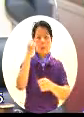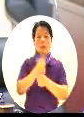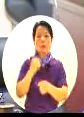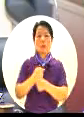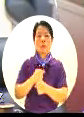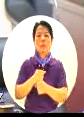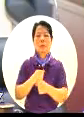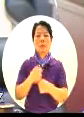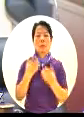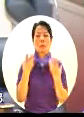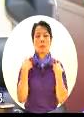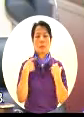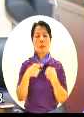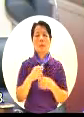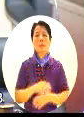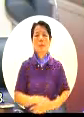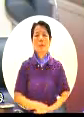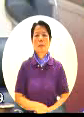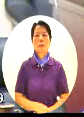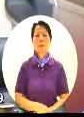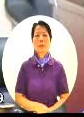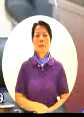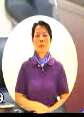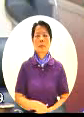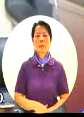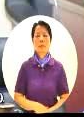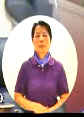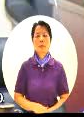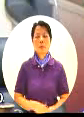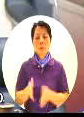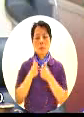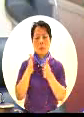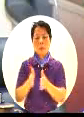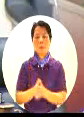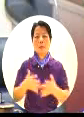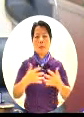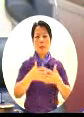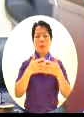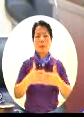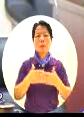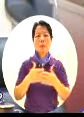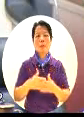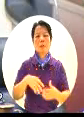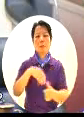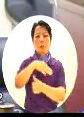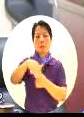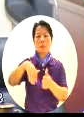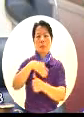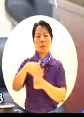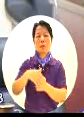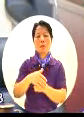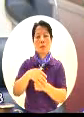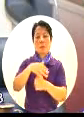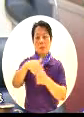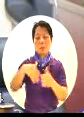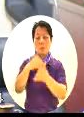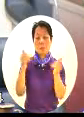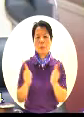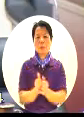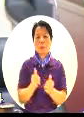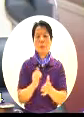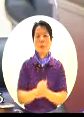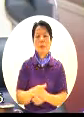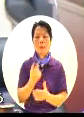哈，啊来针对哈大陆的这些单身贵族哈，啊